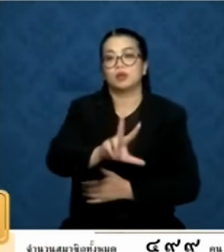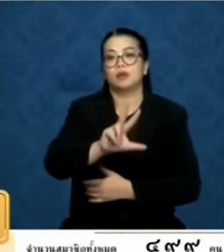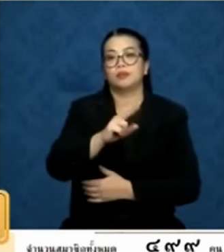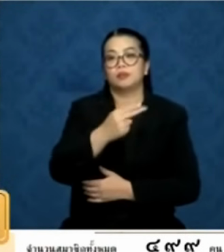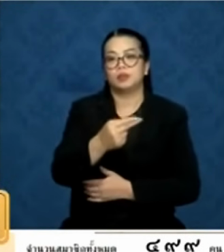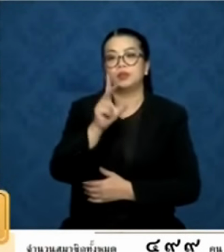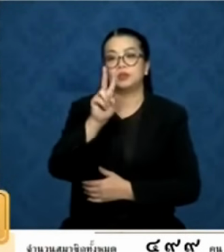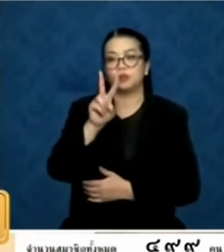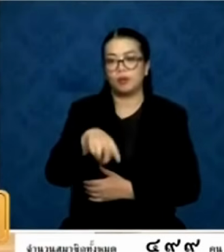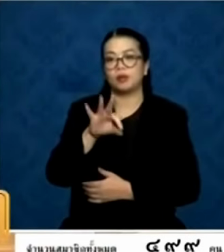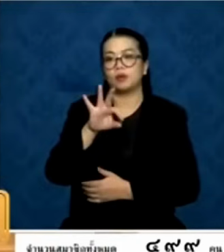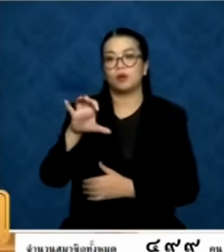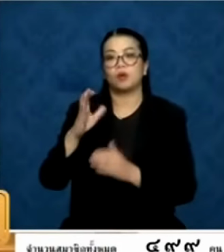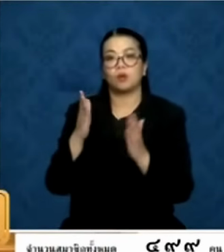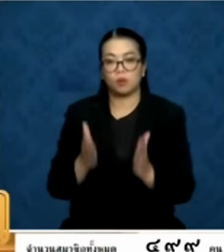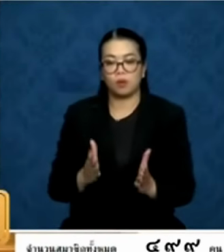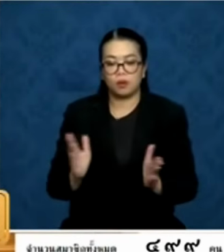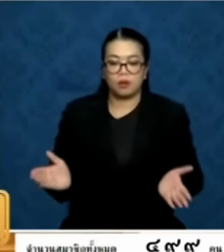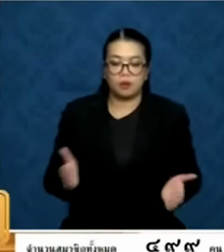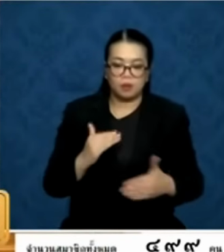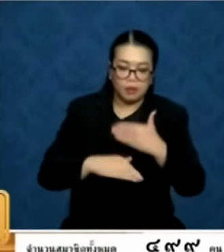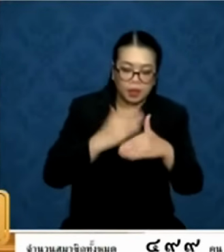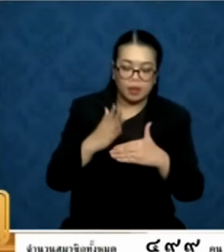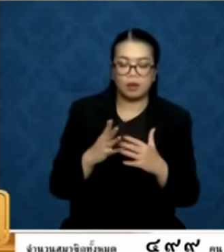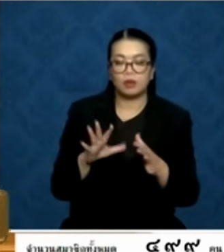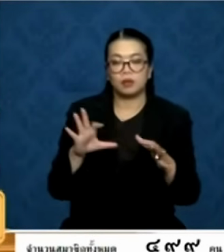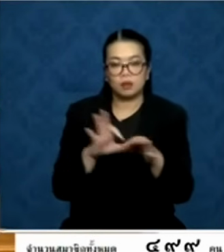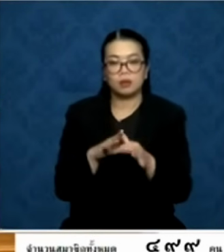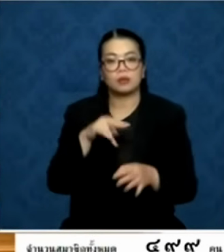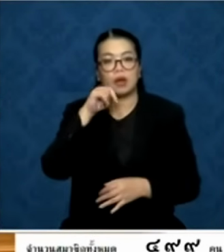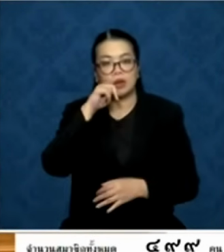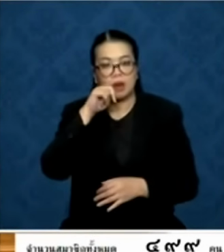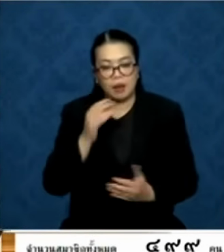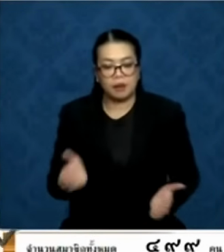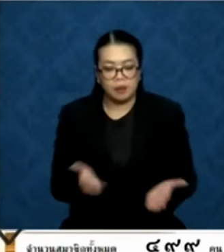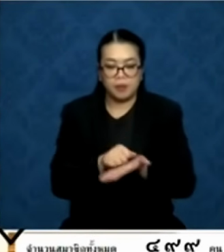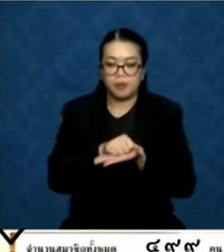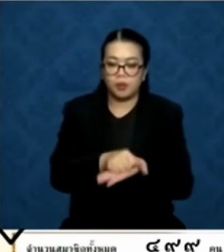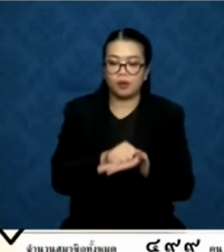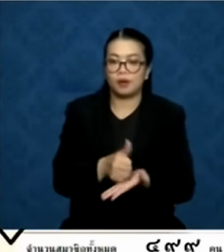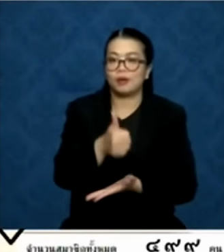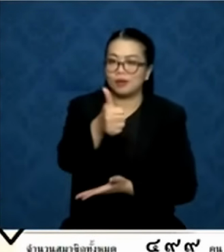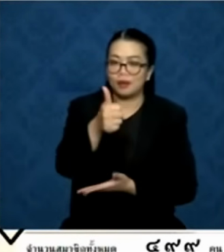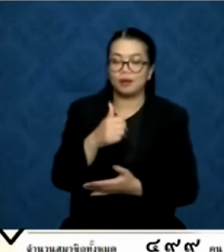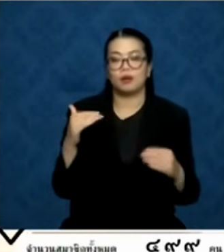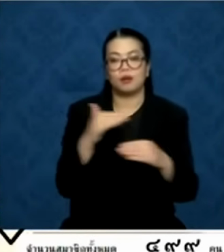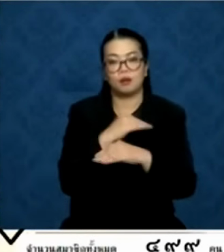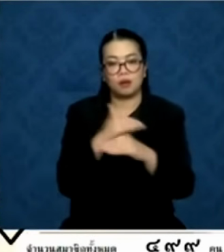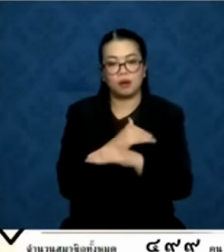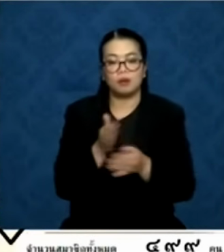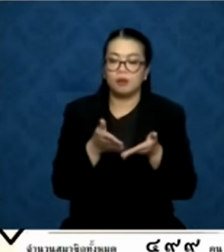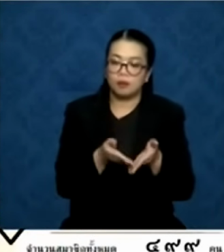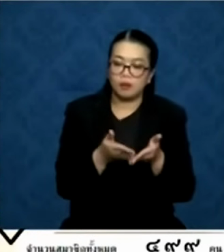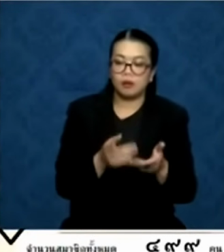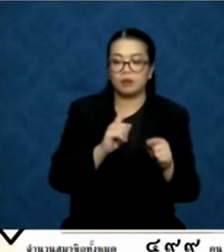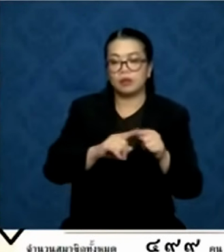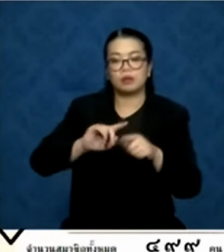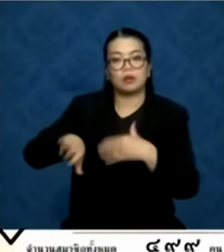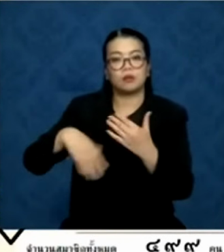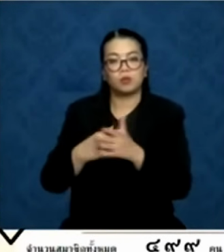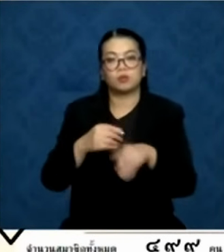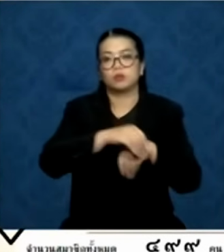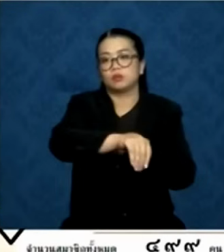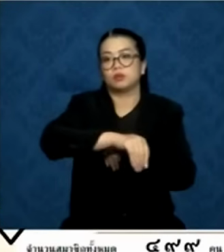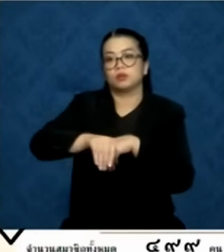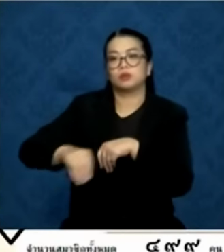32,900 คนพัฒนาสิ่งอำนวยความสะดวกทางน้ำและโครงสร้างพื้นฐานด้านคมนาคมเชื่อมโยงไปยังภูมิภาค